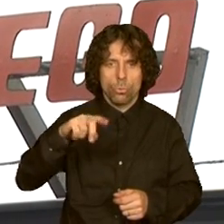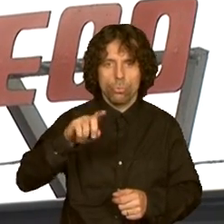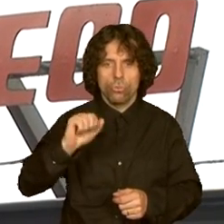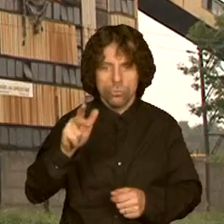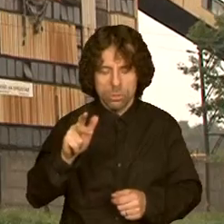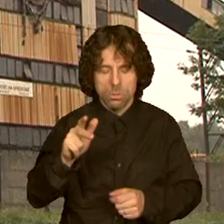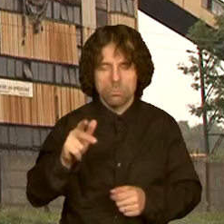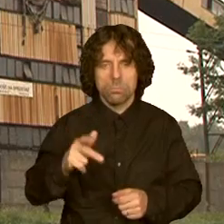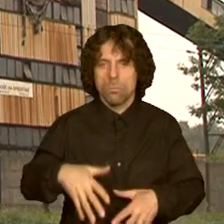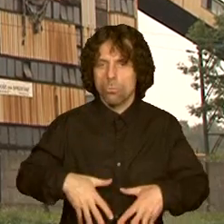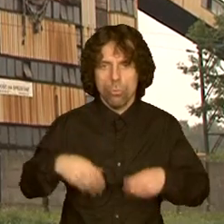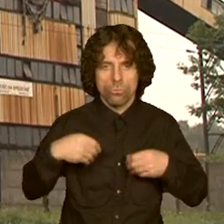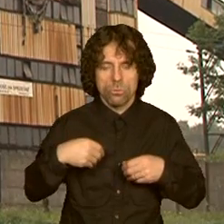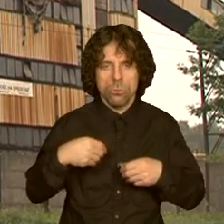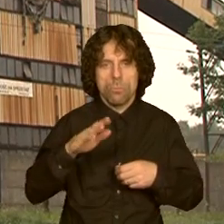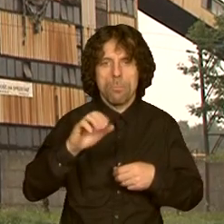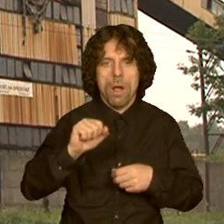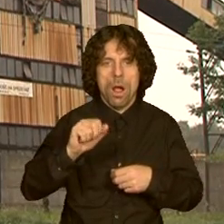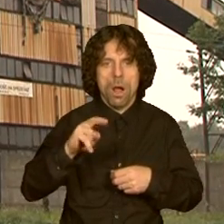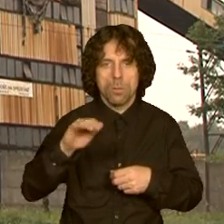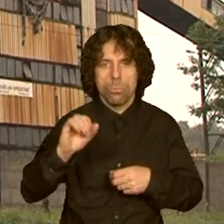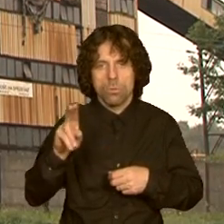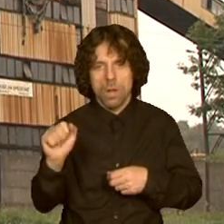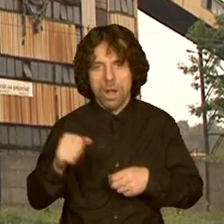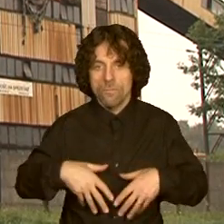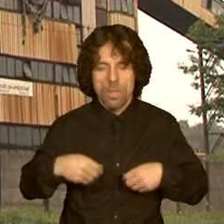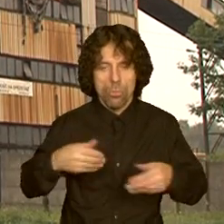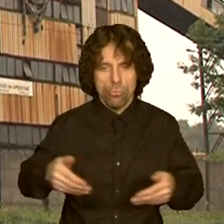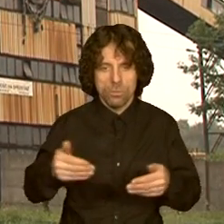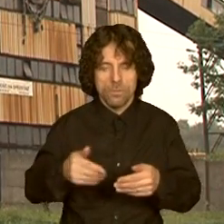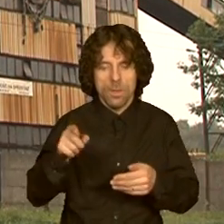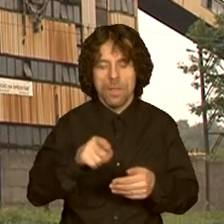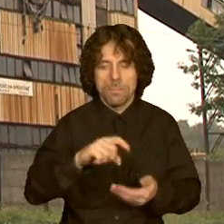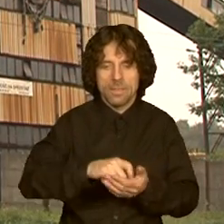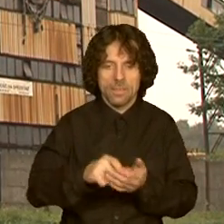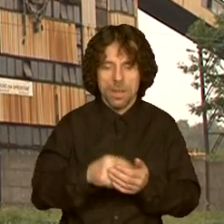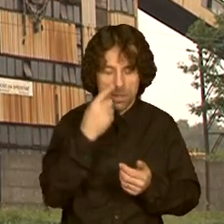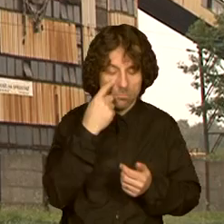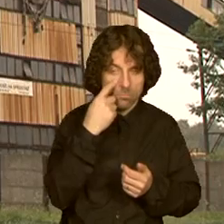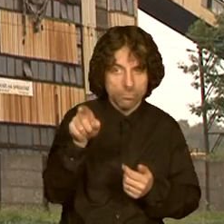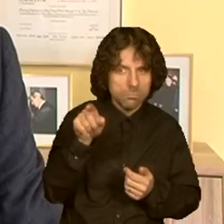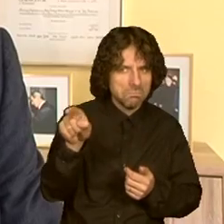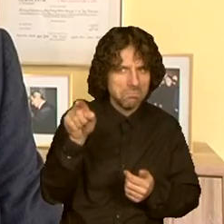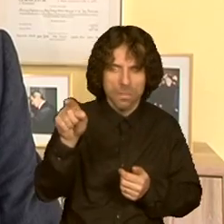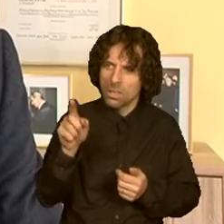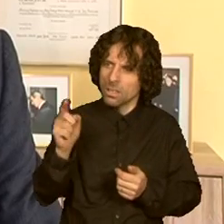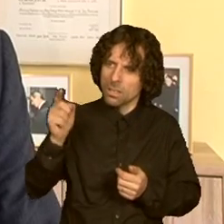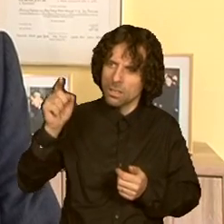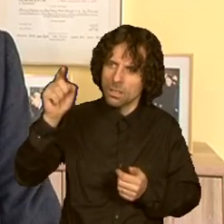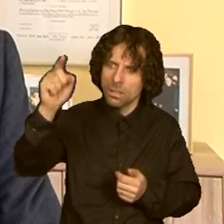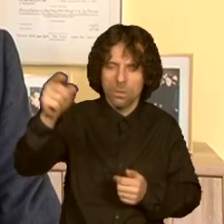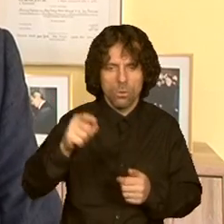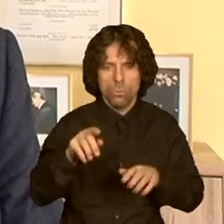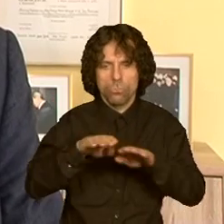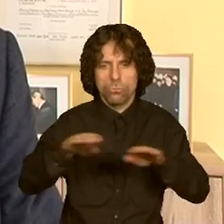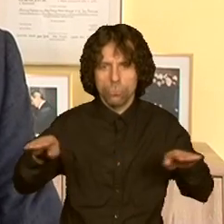Struzikiem na uroczystości barburkowe na kopalni Makoszowy. No i tam na sali przyuważyłem przy którymś